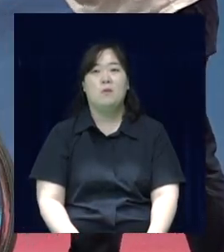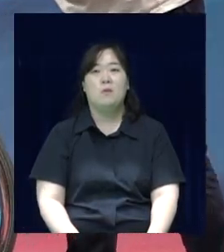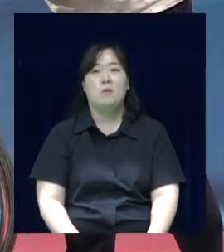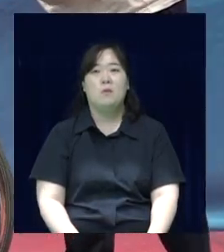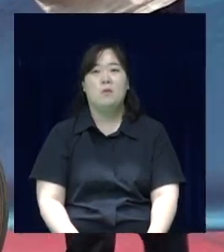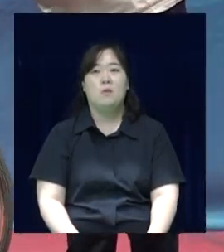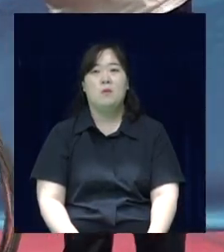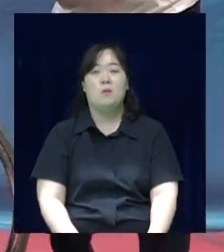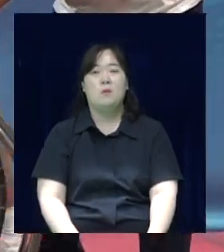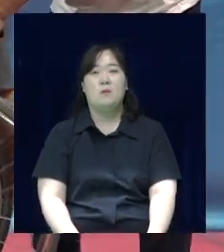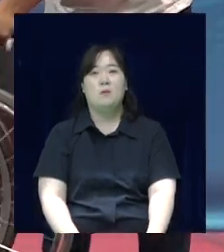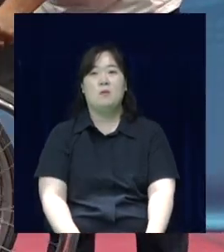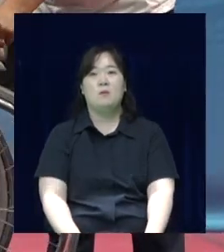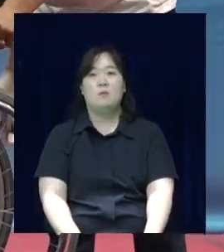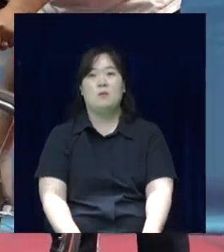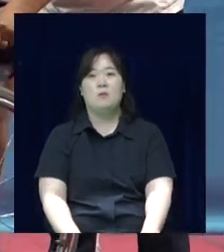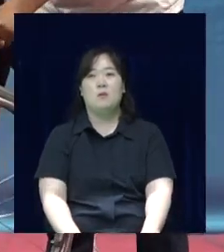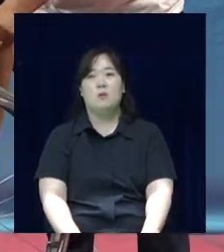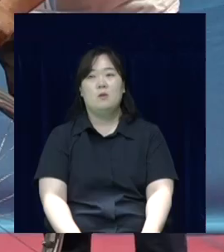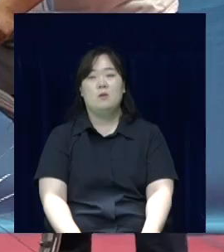자, 이렇게 되면서